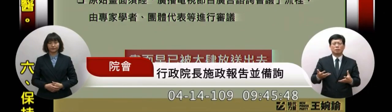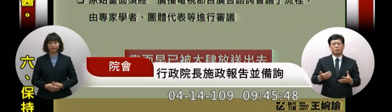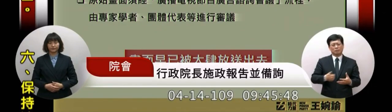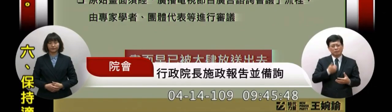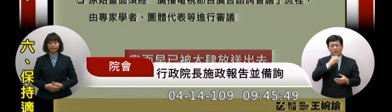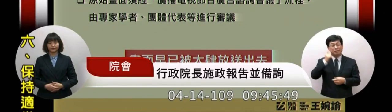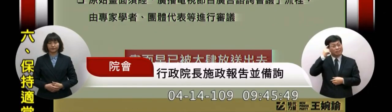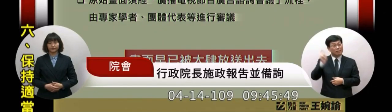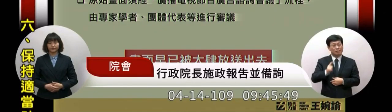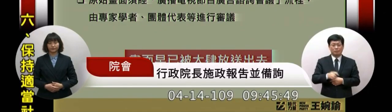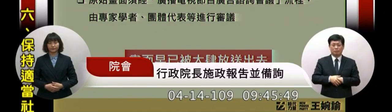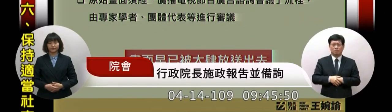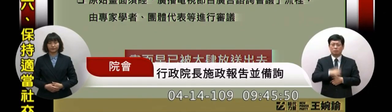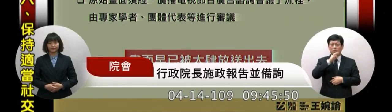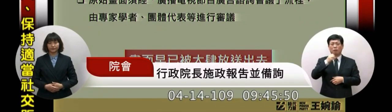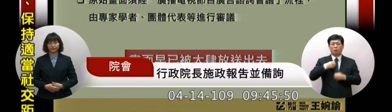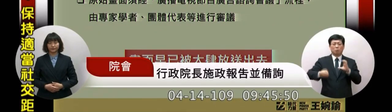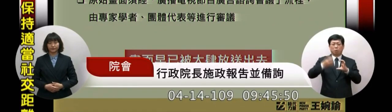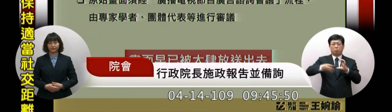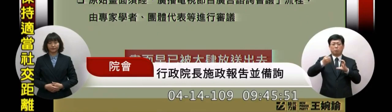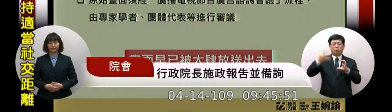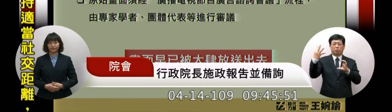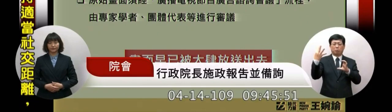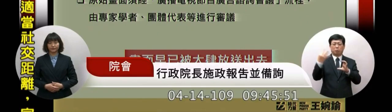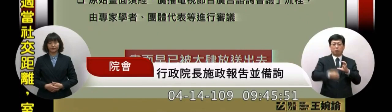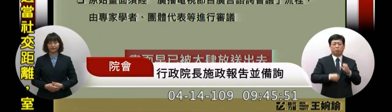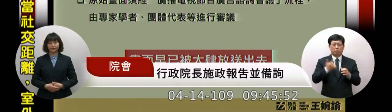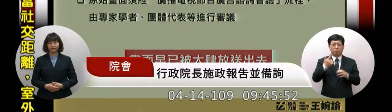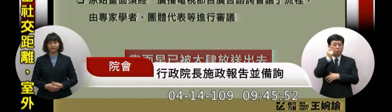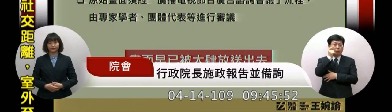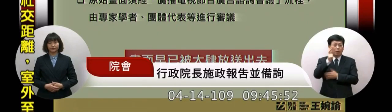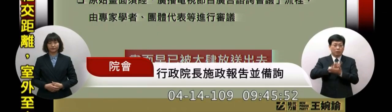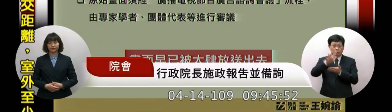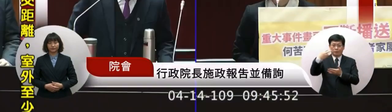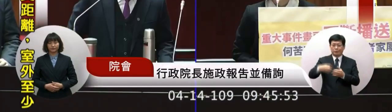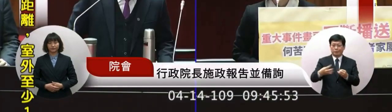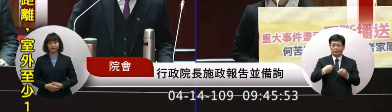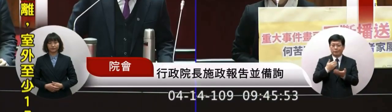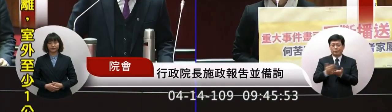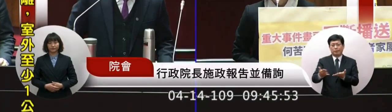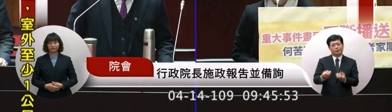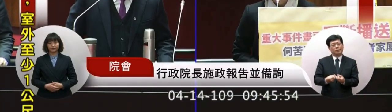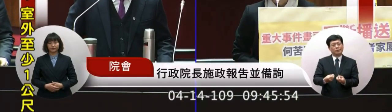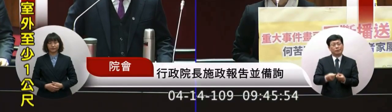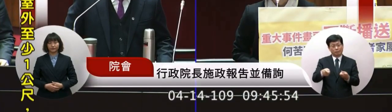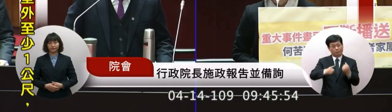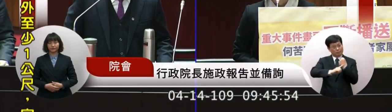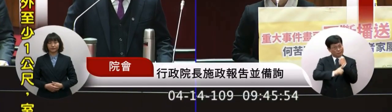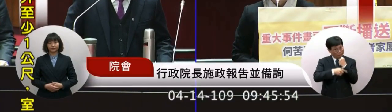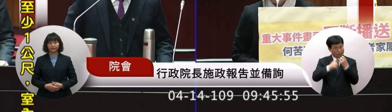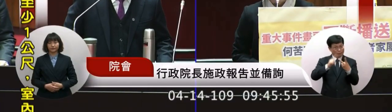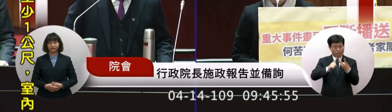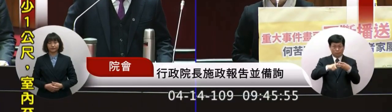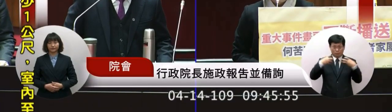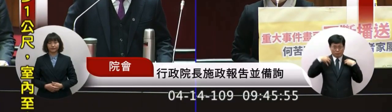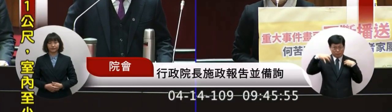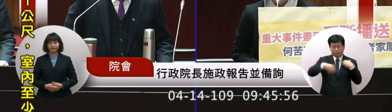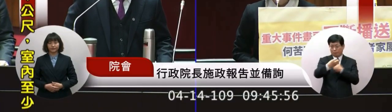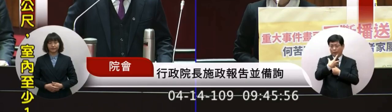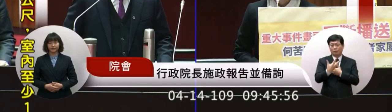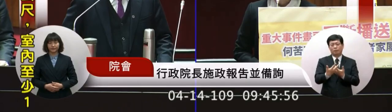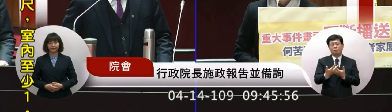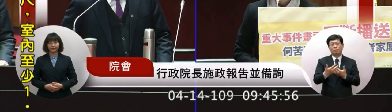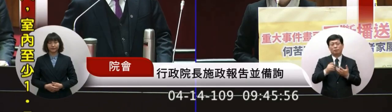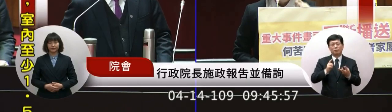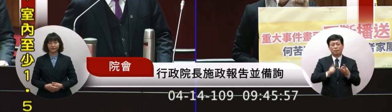其实意思也就是说，在大量的被放送之后，大约半年之后才有可能去讨论和处理。那这就是法源上以及各主管机关的回应。那